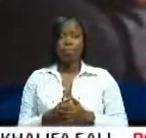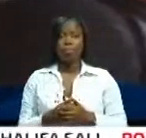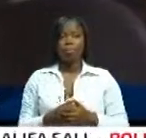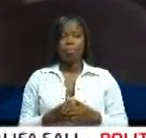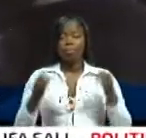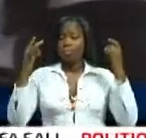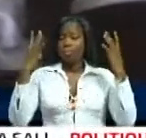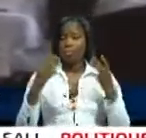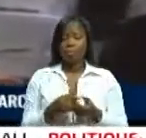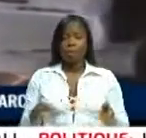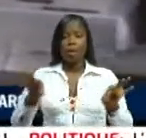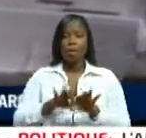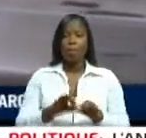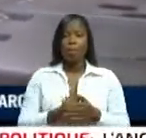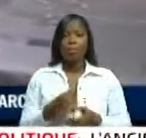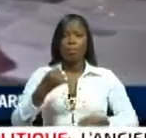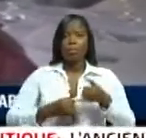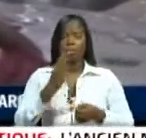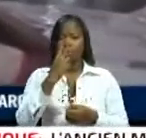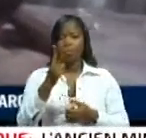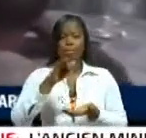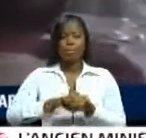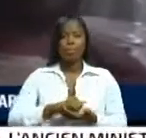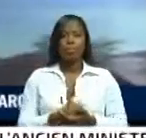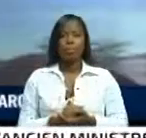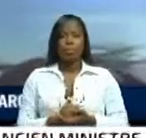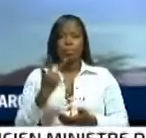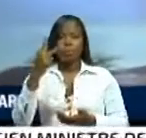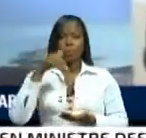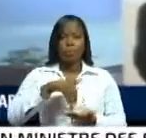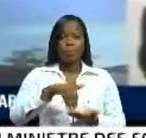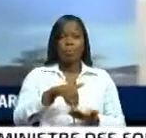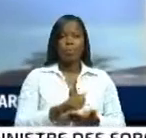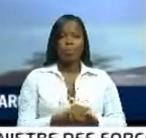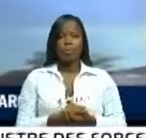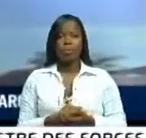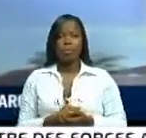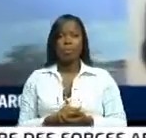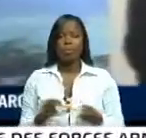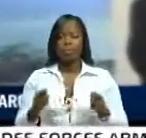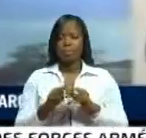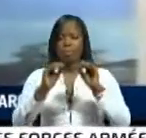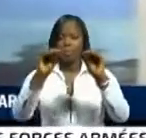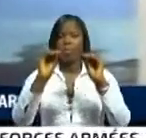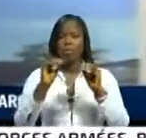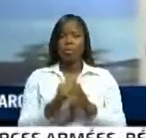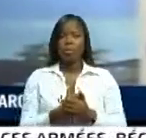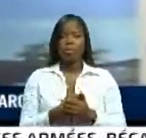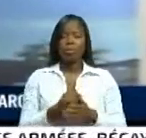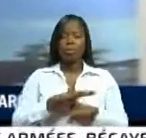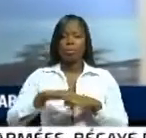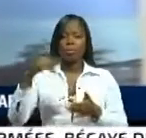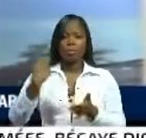parce que si on voit cela nous avons décliné environ plus de 3500 j'ai pondu unités d'enseignement qui vont être les plus touchées et sur lesquelles